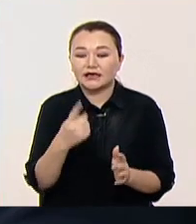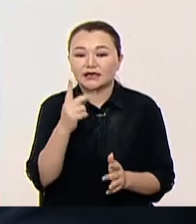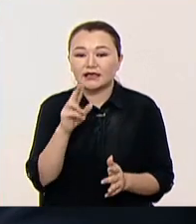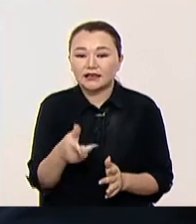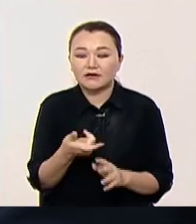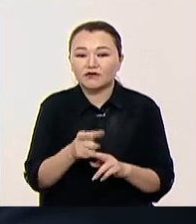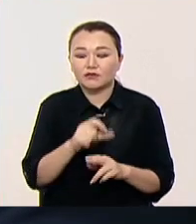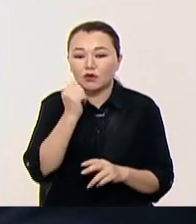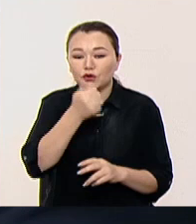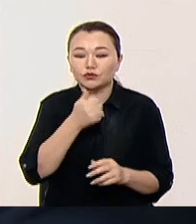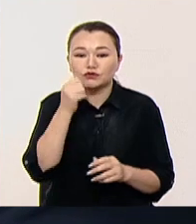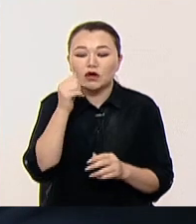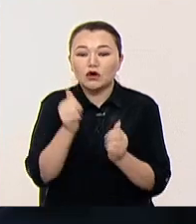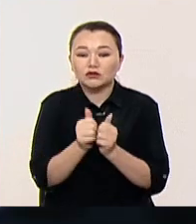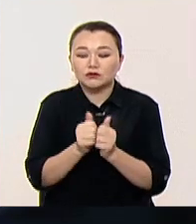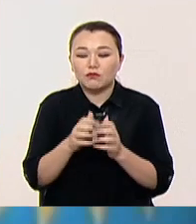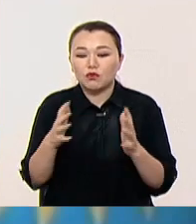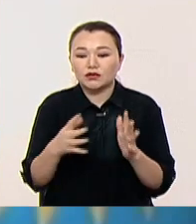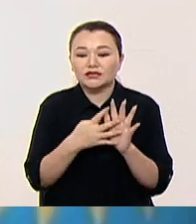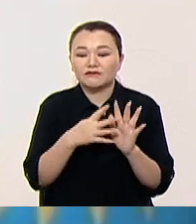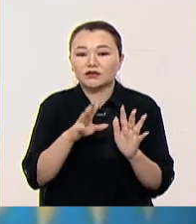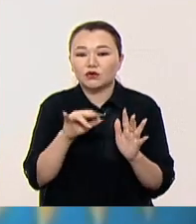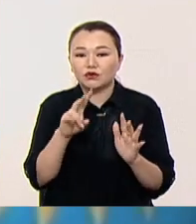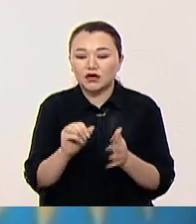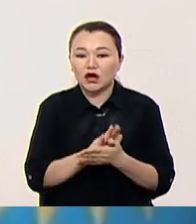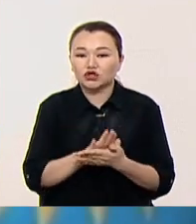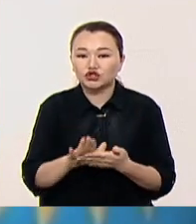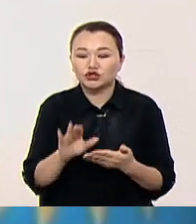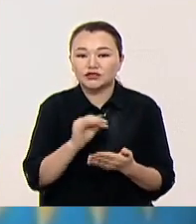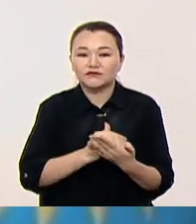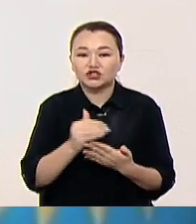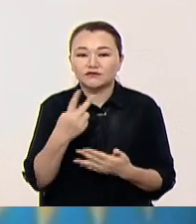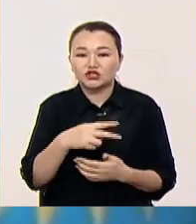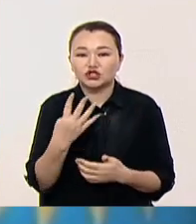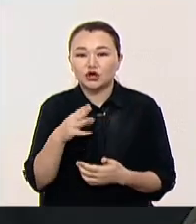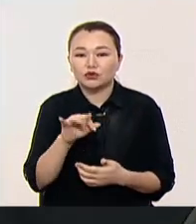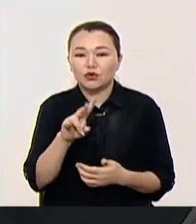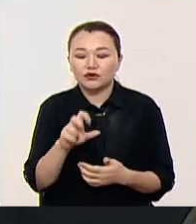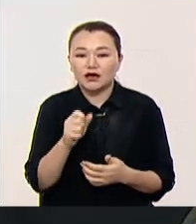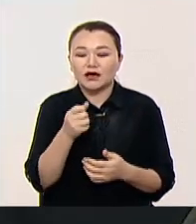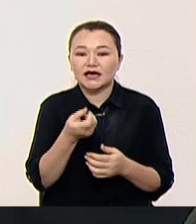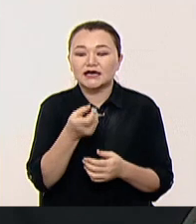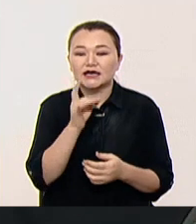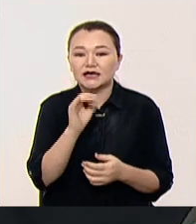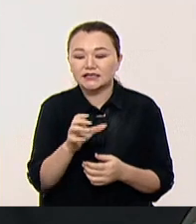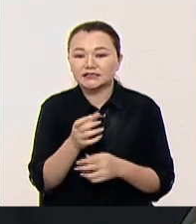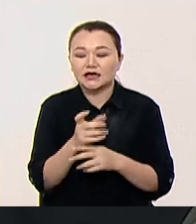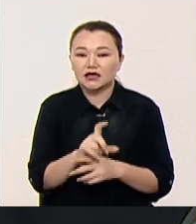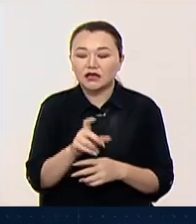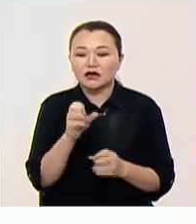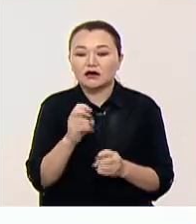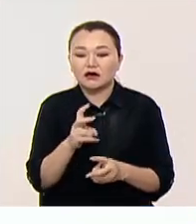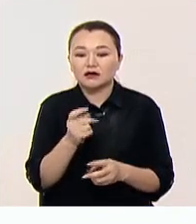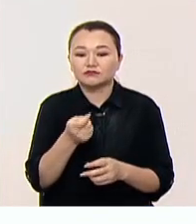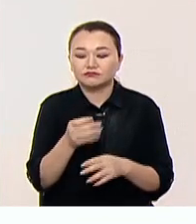этом году соседям поставили более 9 тонн очищенного и свыше 24 тонн дробленого риса. Сечка, как